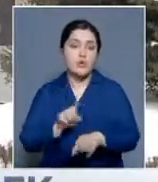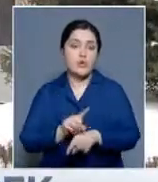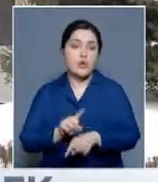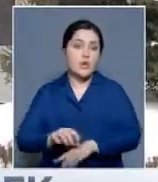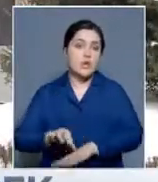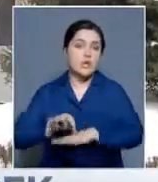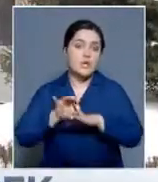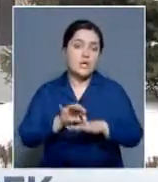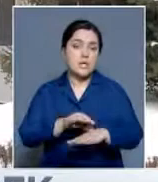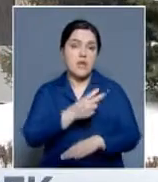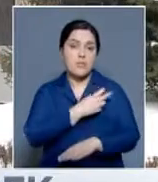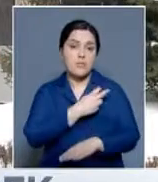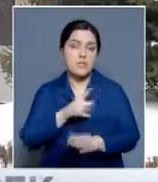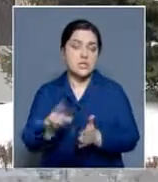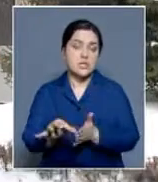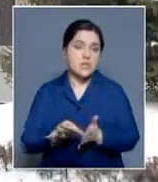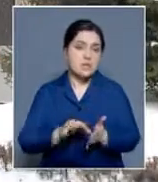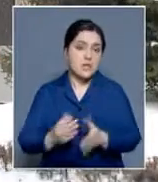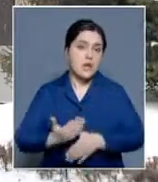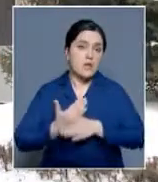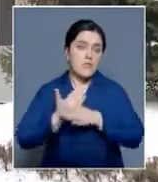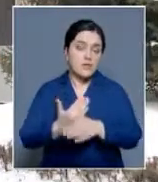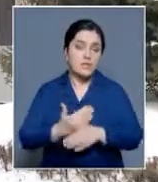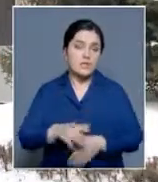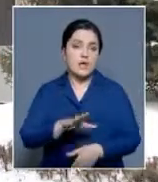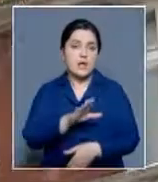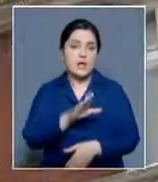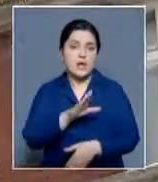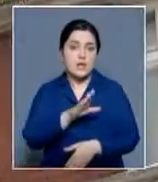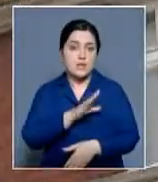Им оказана первая неотложная помощь медицинская.